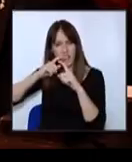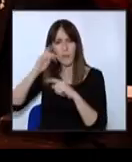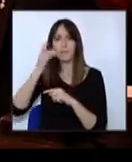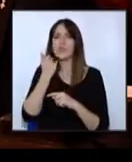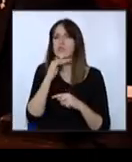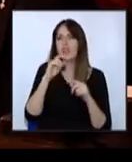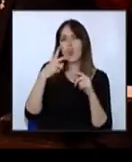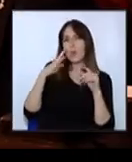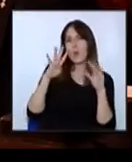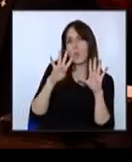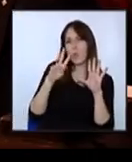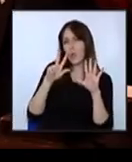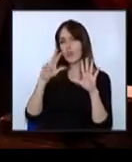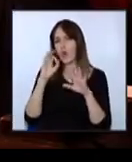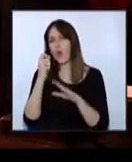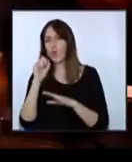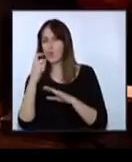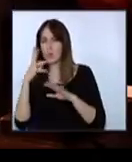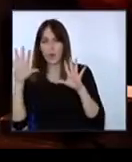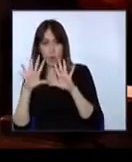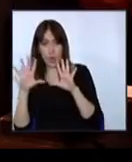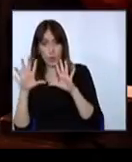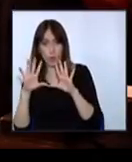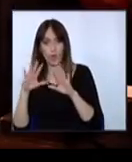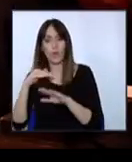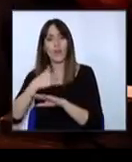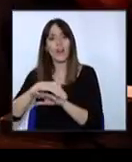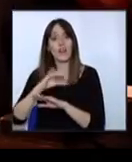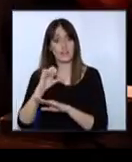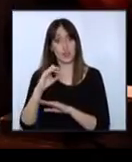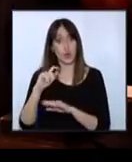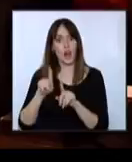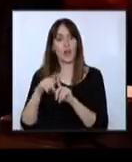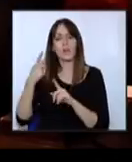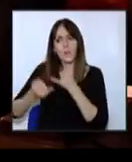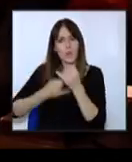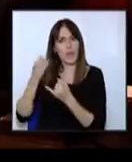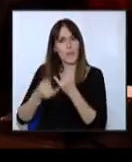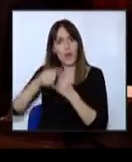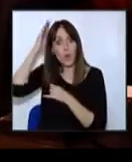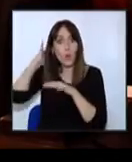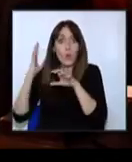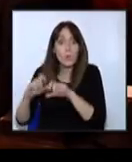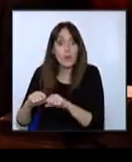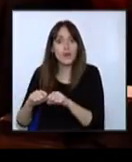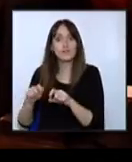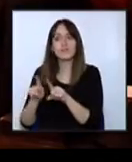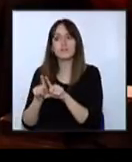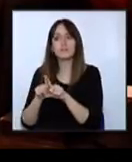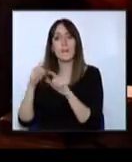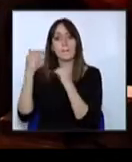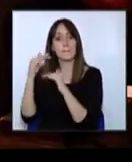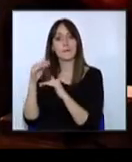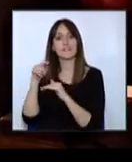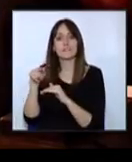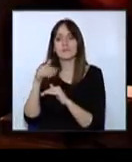8 o el número 10 del Camí de l'Escorial, que tenen problemes seriosos amb uns ocupes que hi ha, que tot plegat no hi són, tot plegat hi van, i sembla ser